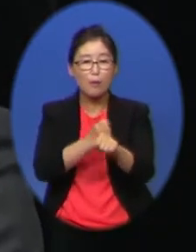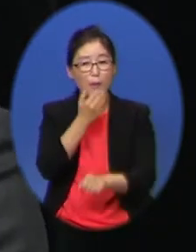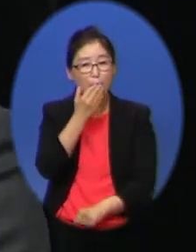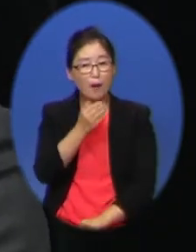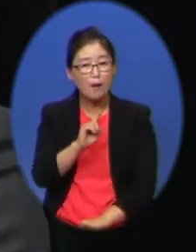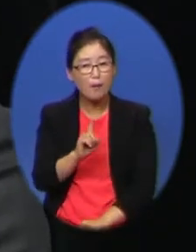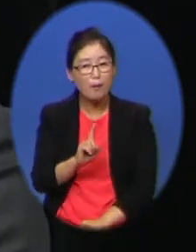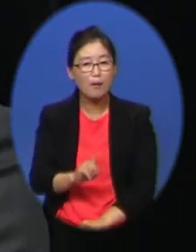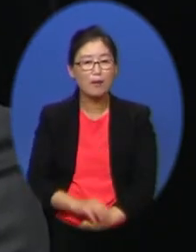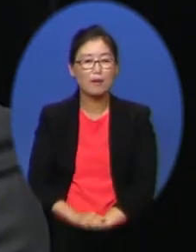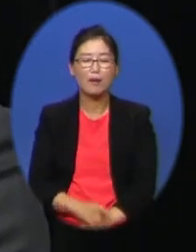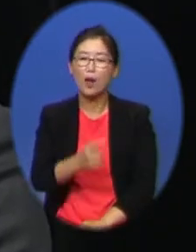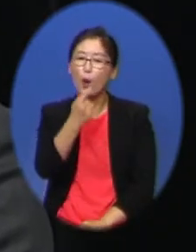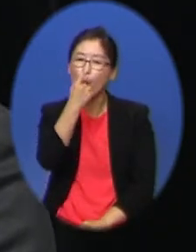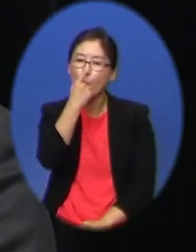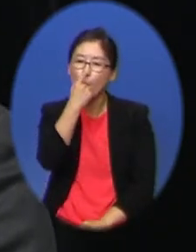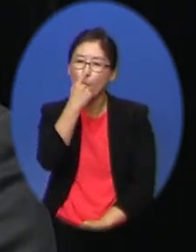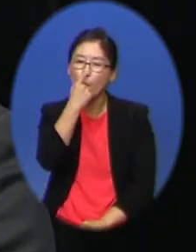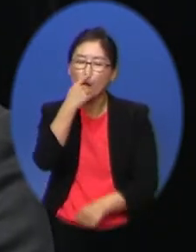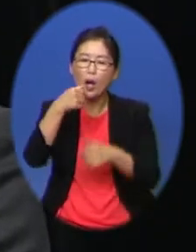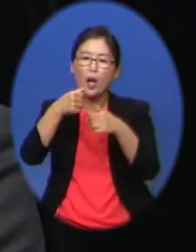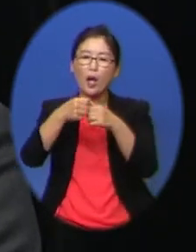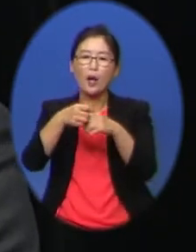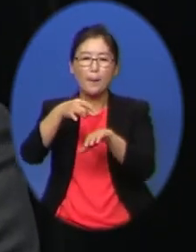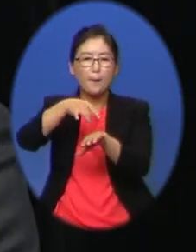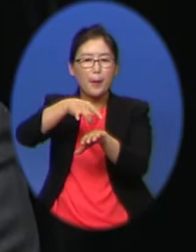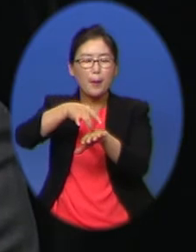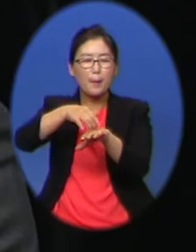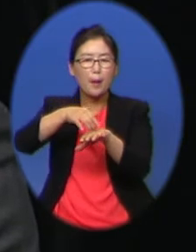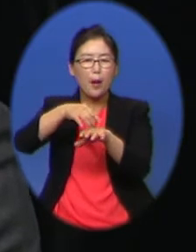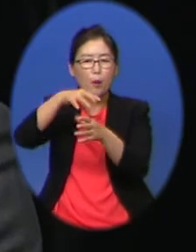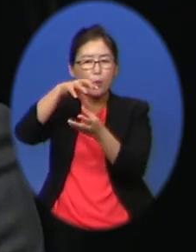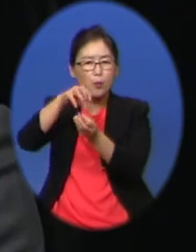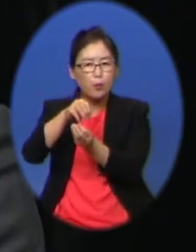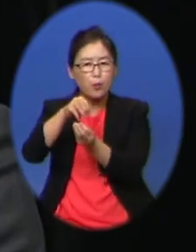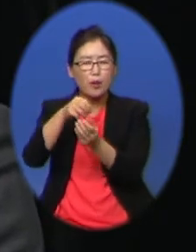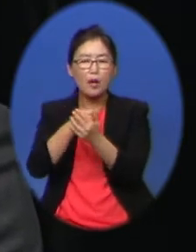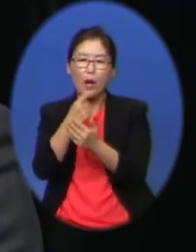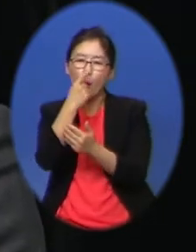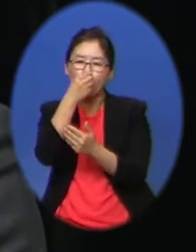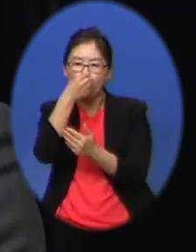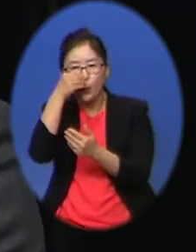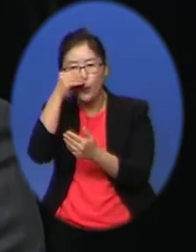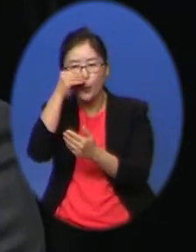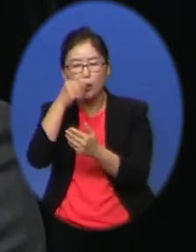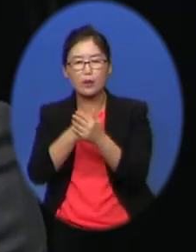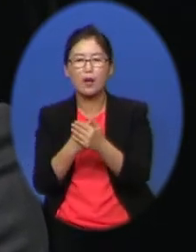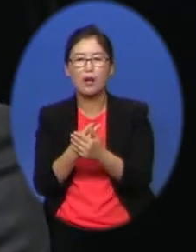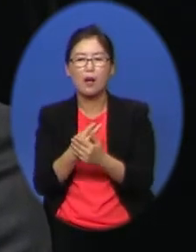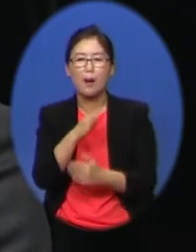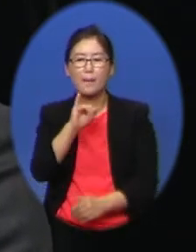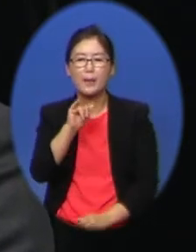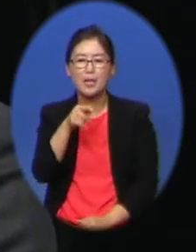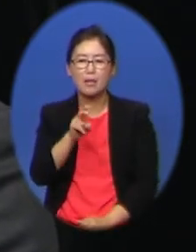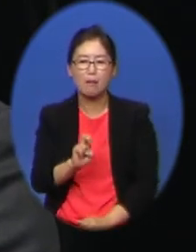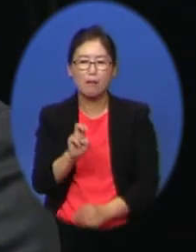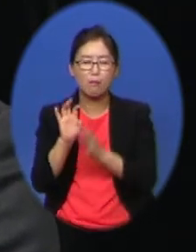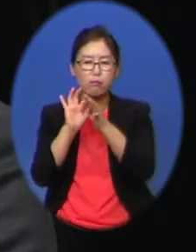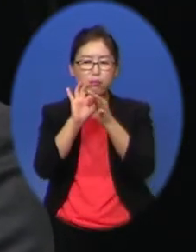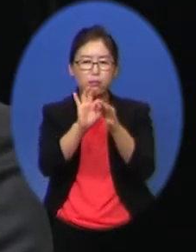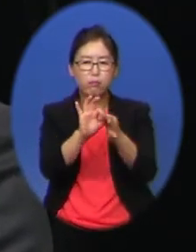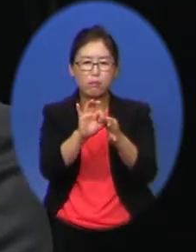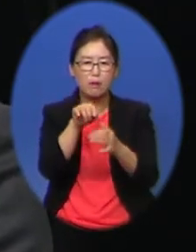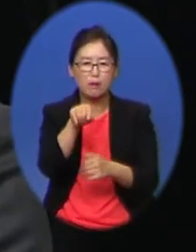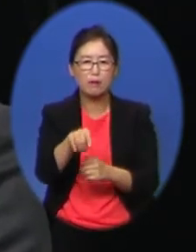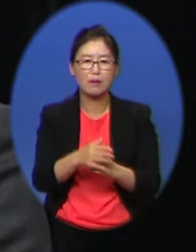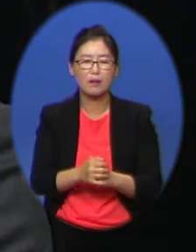이분의 경우 코뼈가 함몰되고 코가 삐뚤어져서 만성 비염, 호흡 곤란 등을 앓고 있는데 국가유공자법 및 그